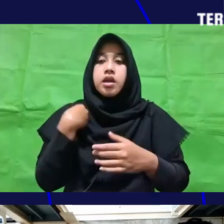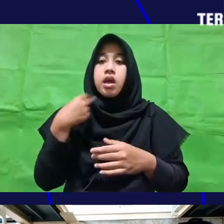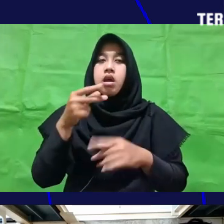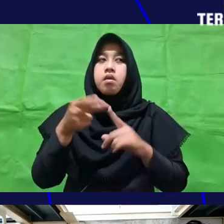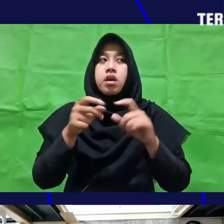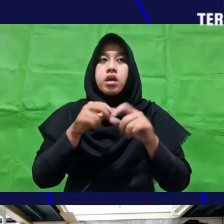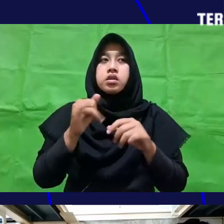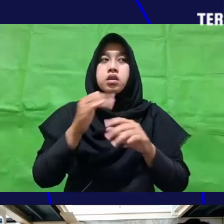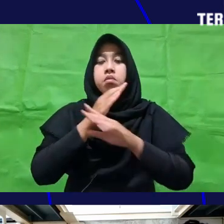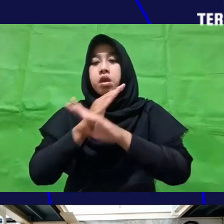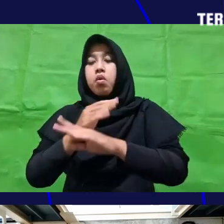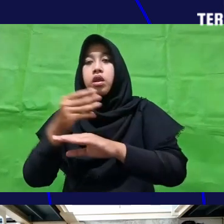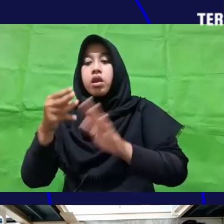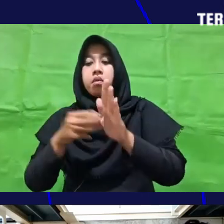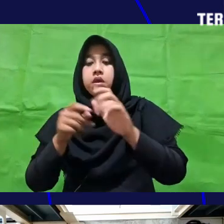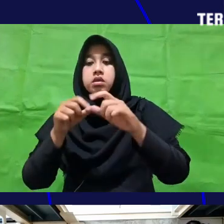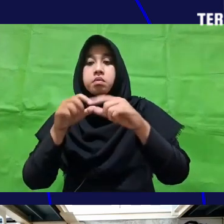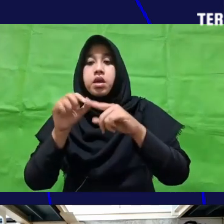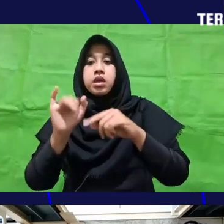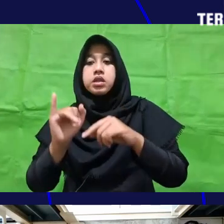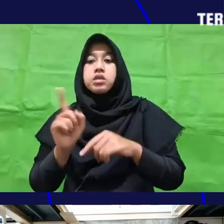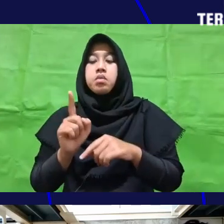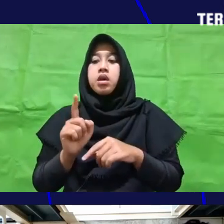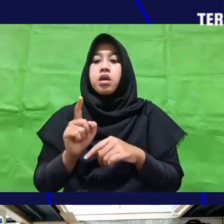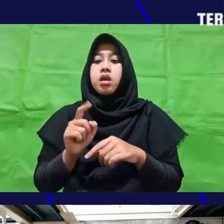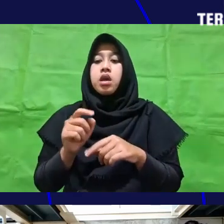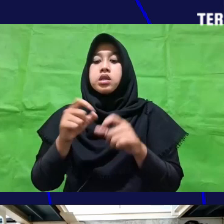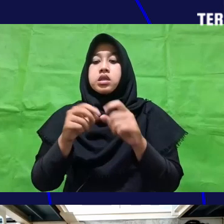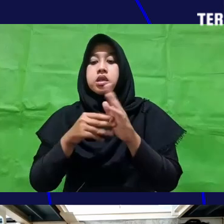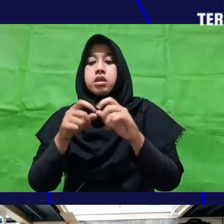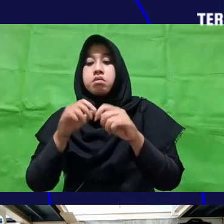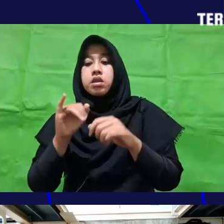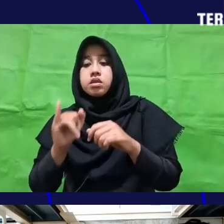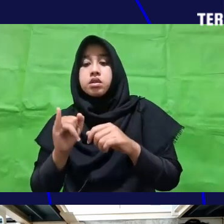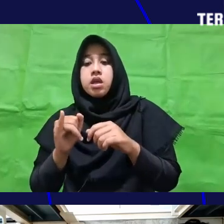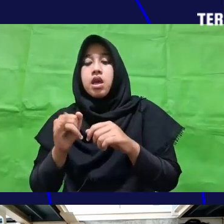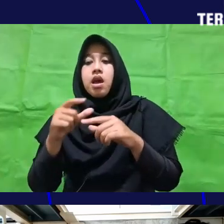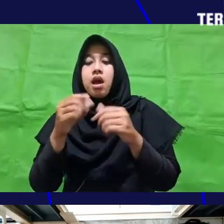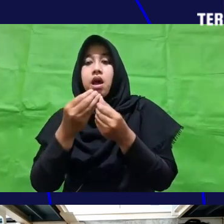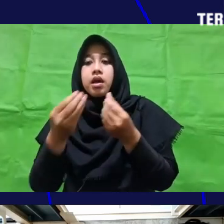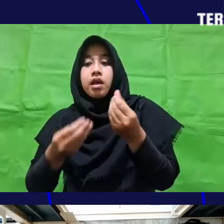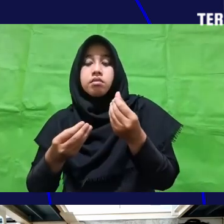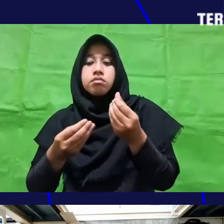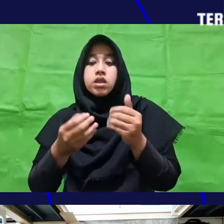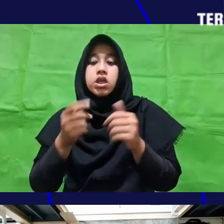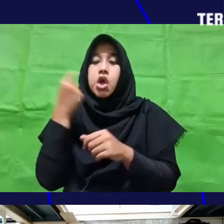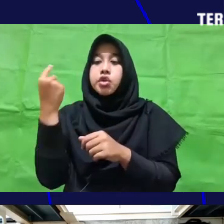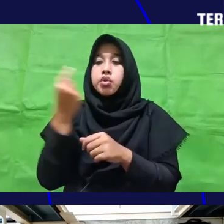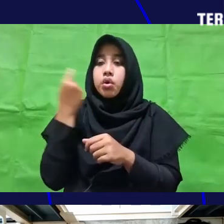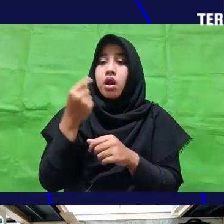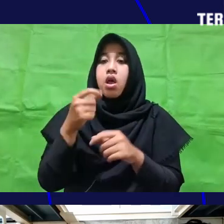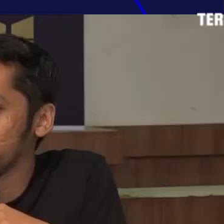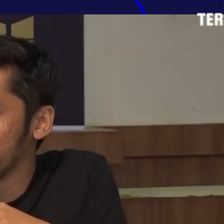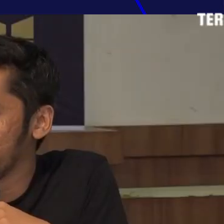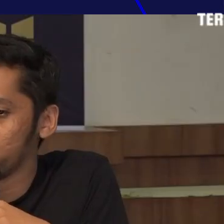sih seniman merupakan agen dari katakanlah nasional misalnya atau kosmopolit yang menegaskan